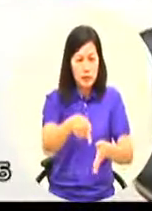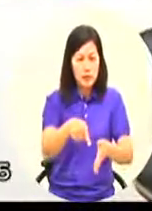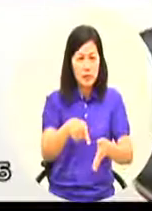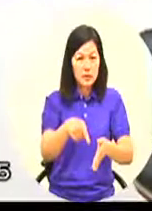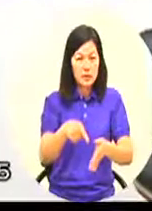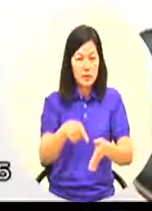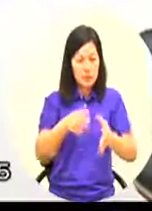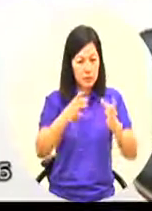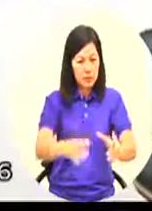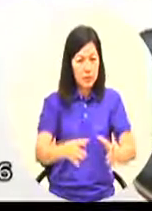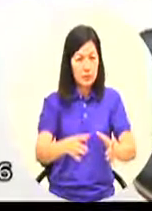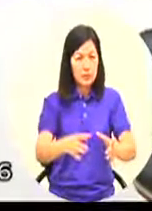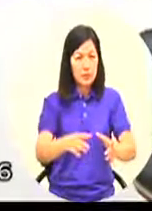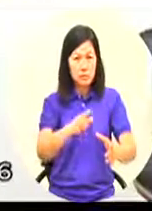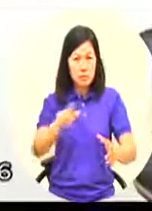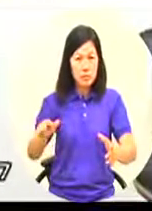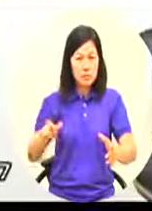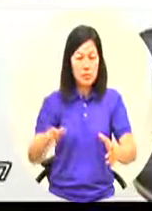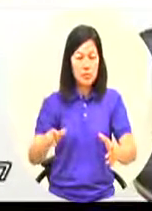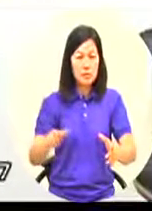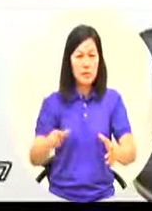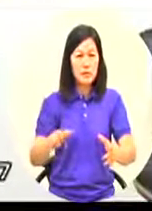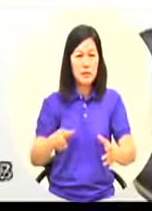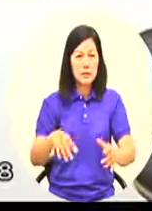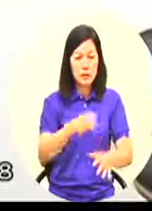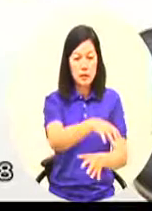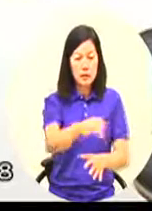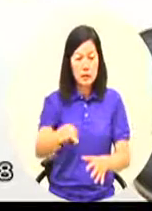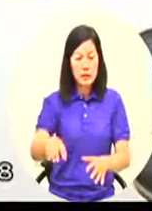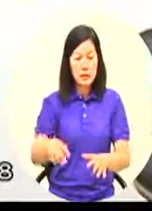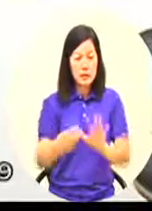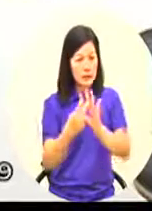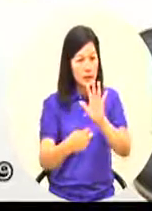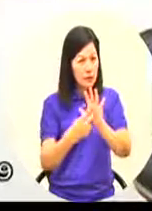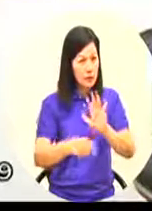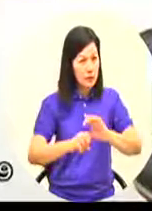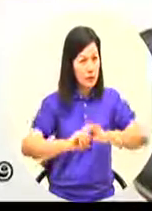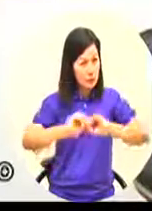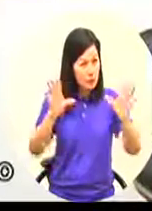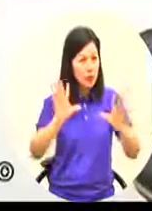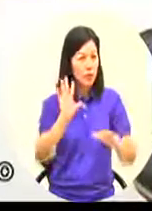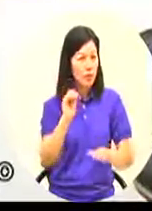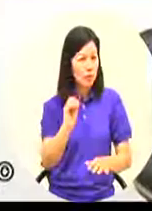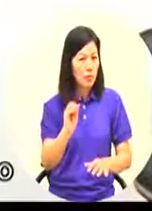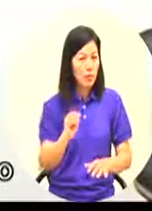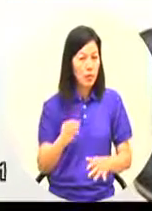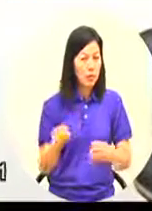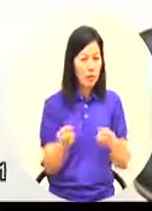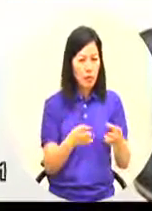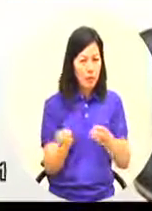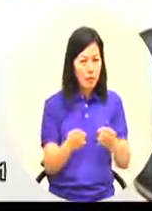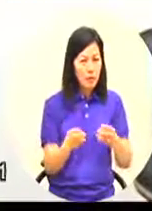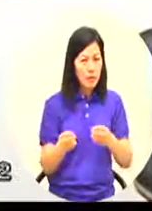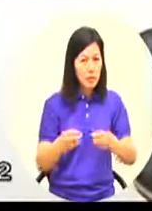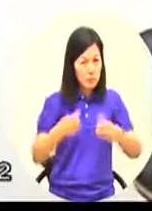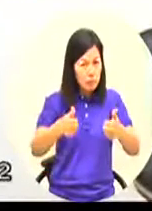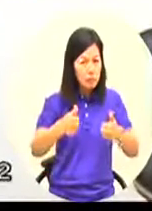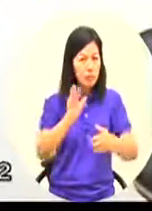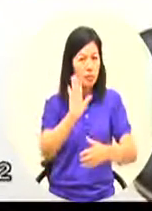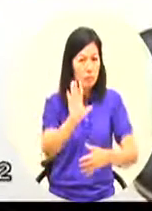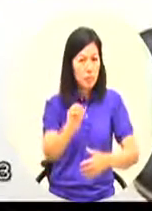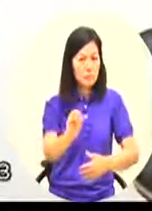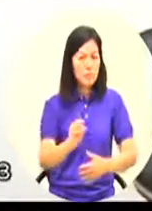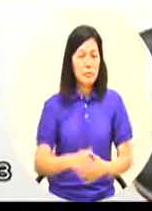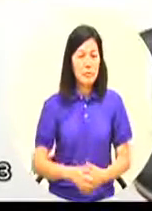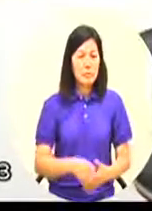施，办过任何一场地方说明会，办过任何一场协调会。办